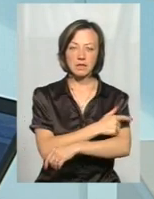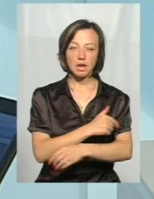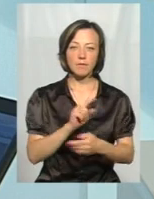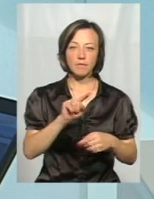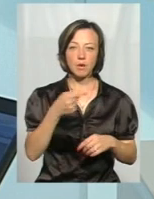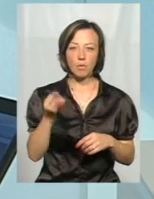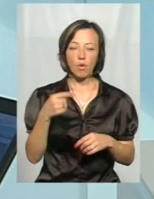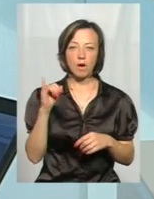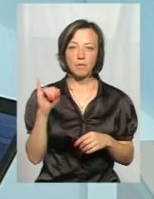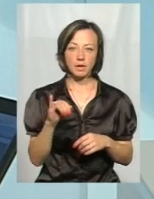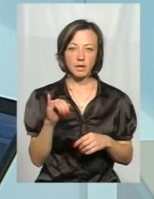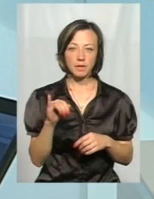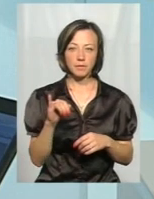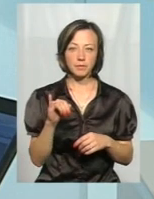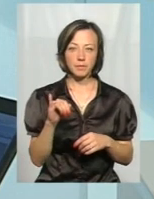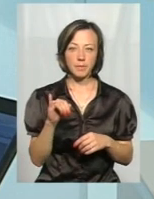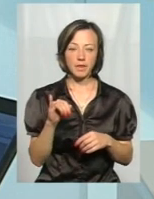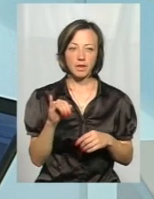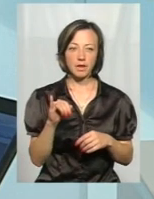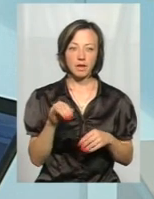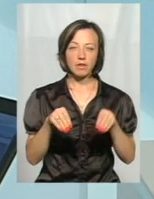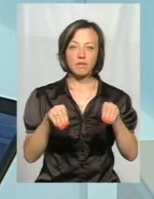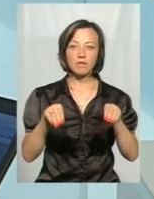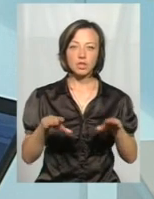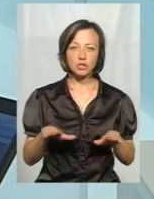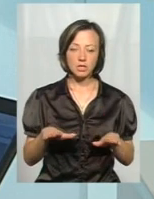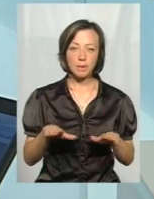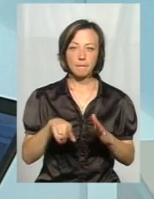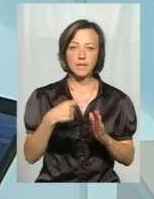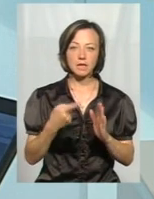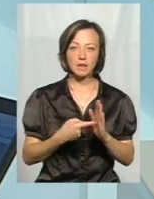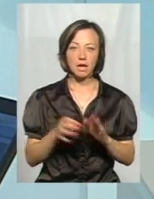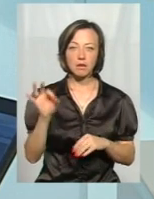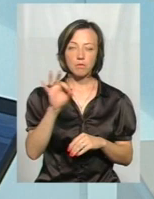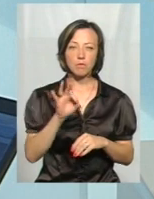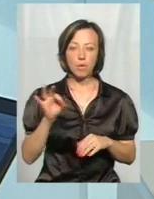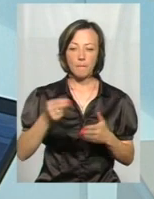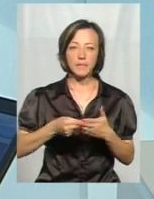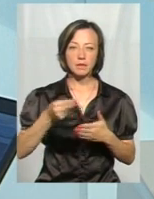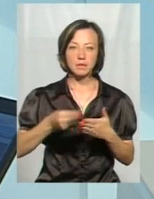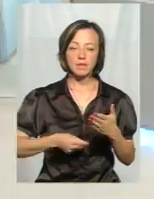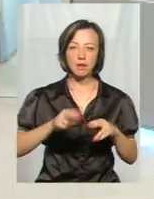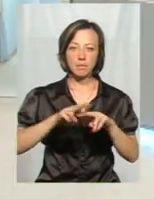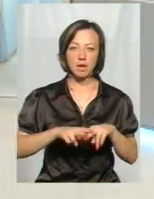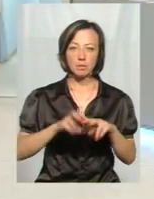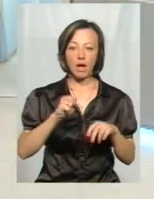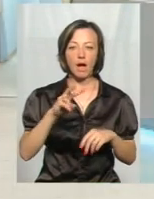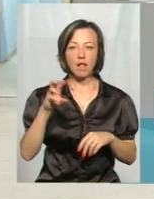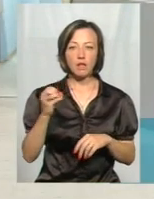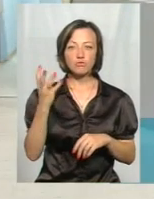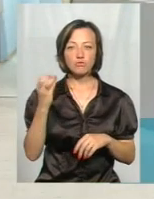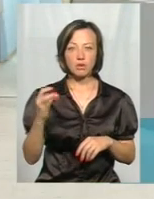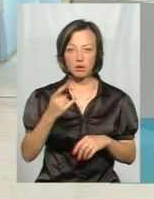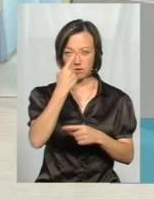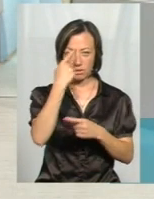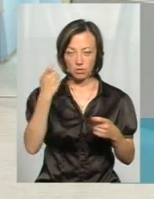вимогам і вирішення питання щодо підписання паспорту, але ще я раз наголошую,